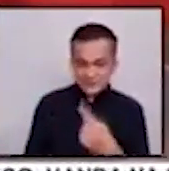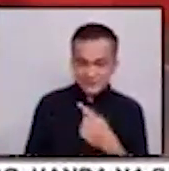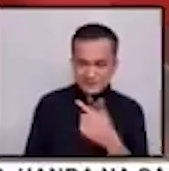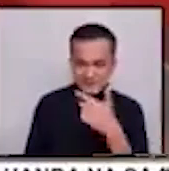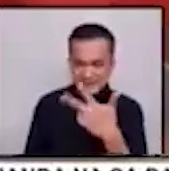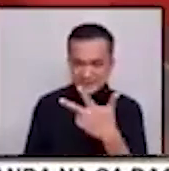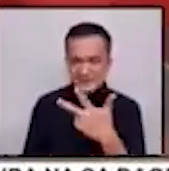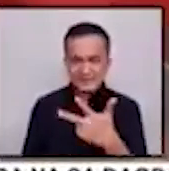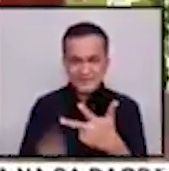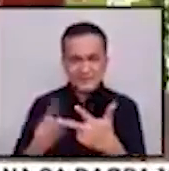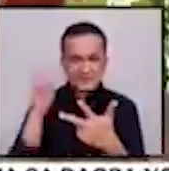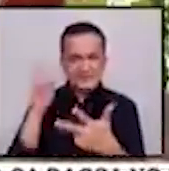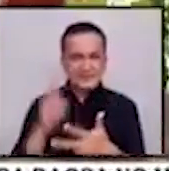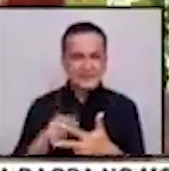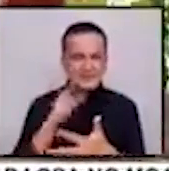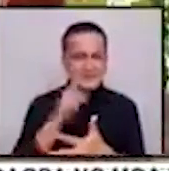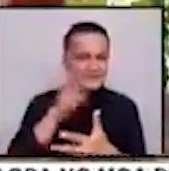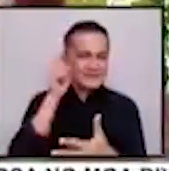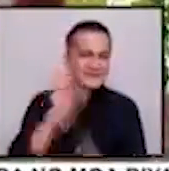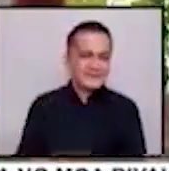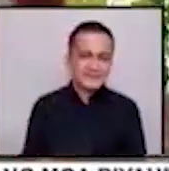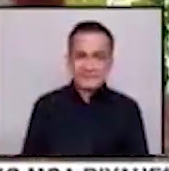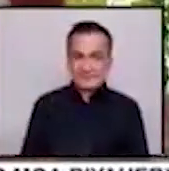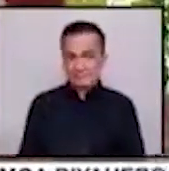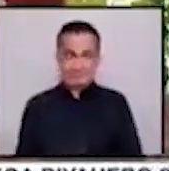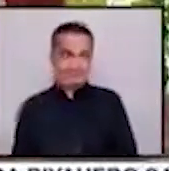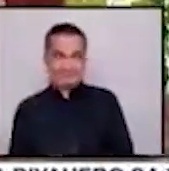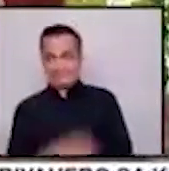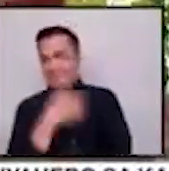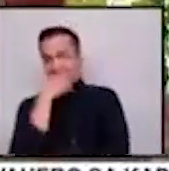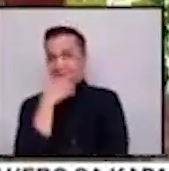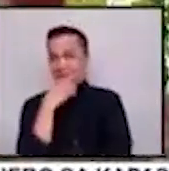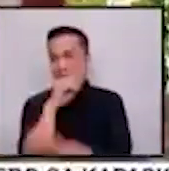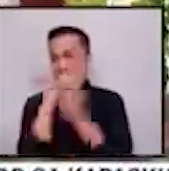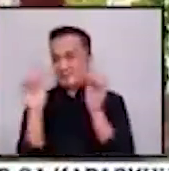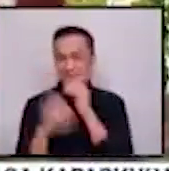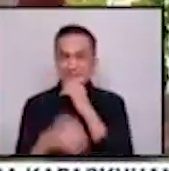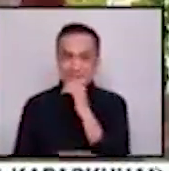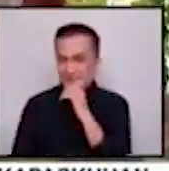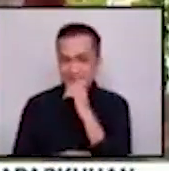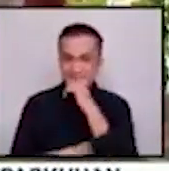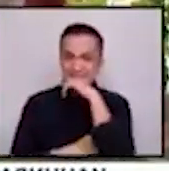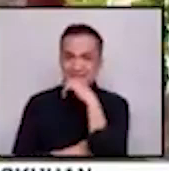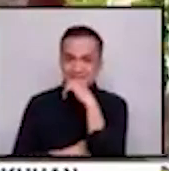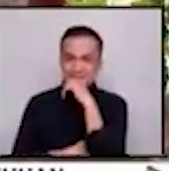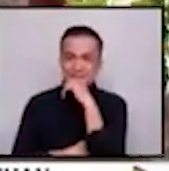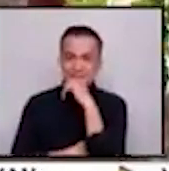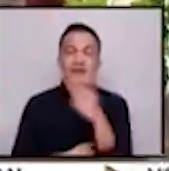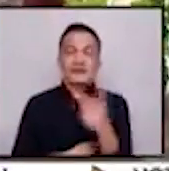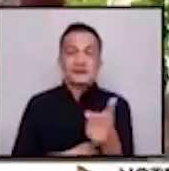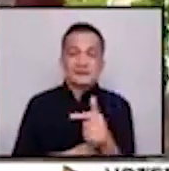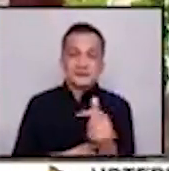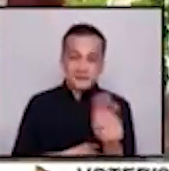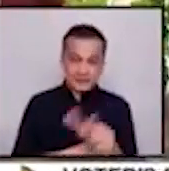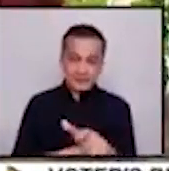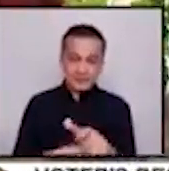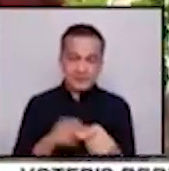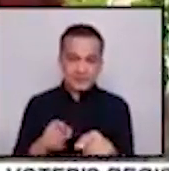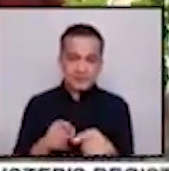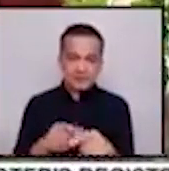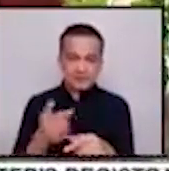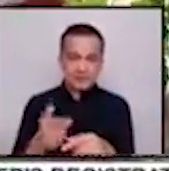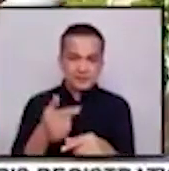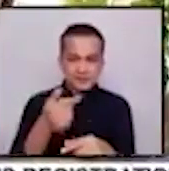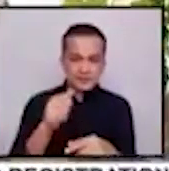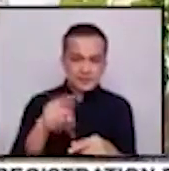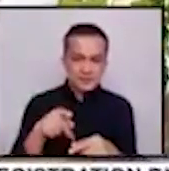Yun lang pala. Nakakahalata na ako ah. Ayan na. Ganito ang gagawin tayo. Ikaw na yung magagap sa atin. Titignan natin. Kasi parang bagay